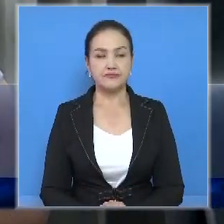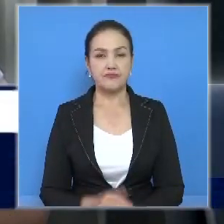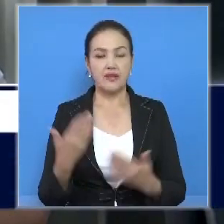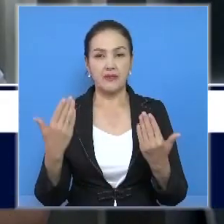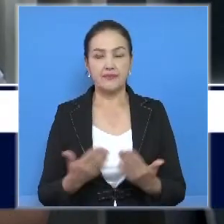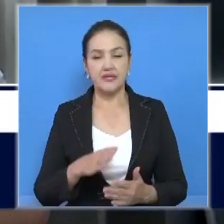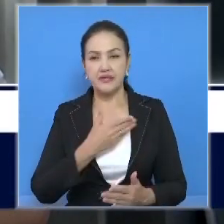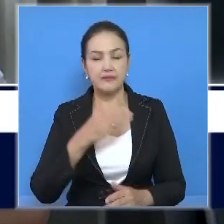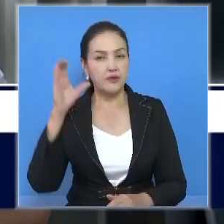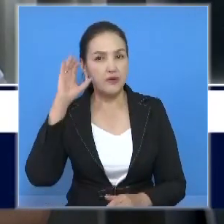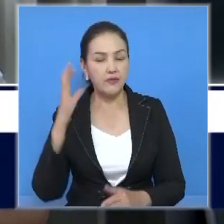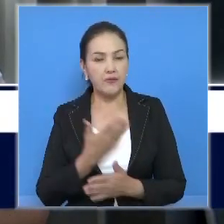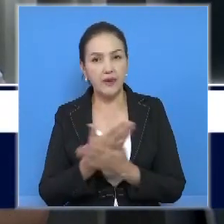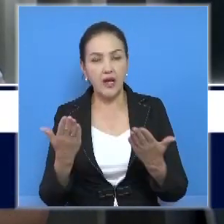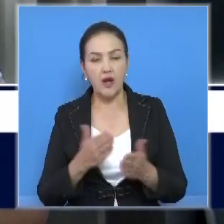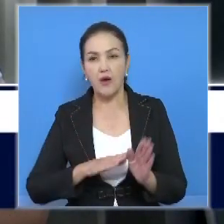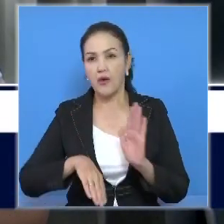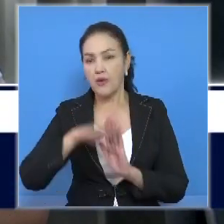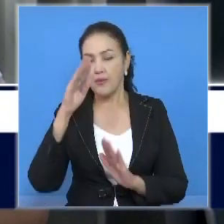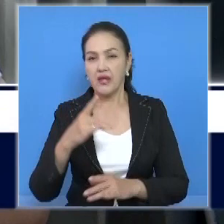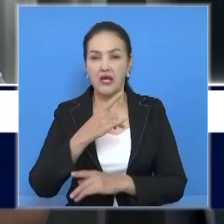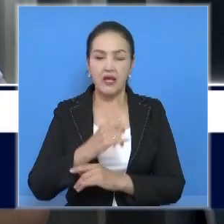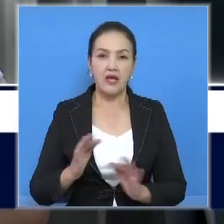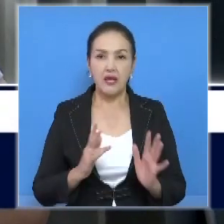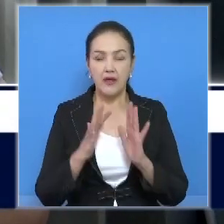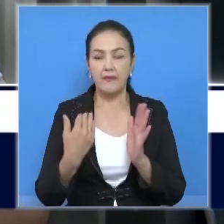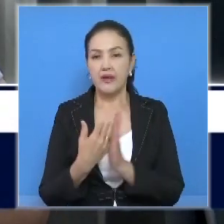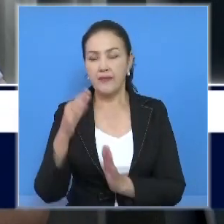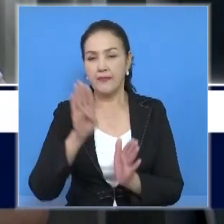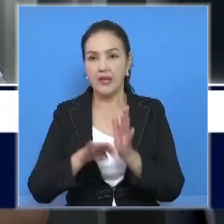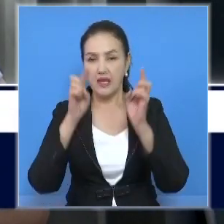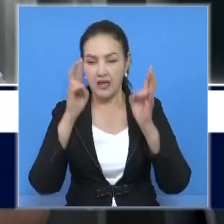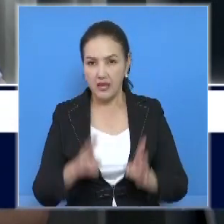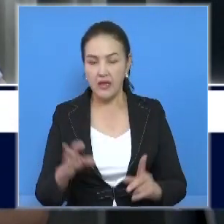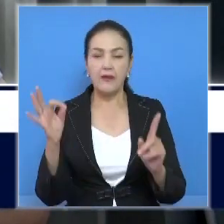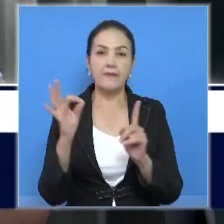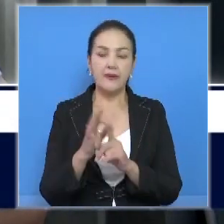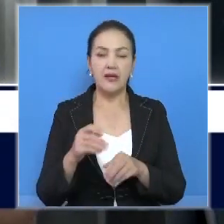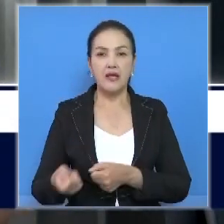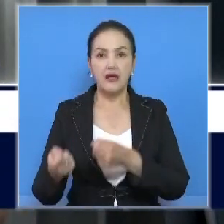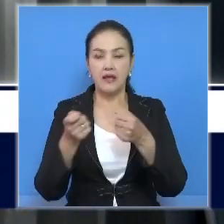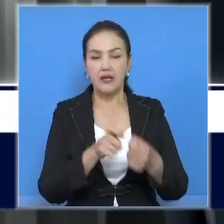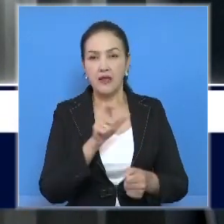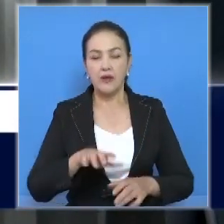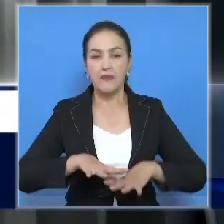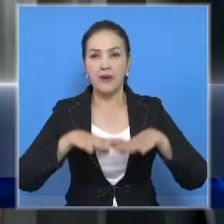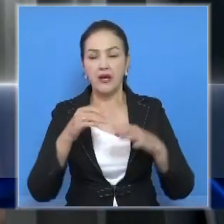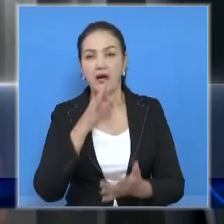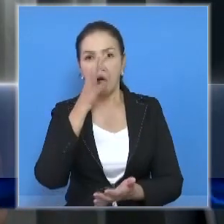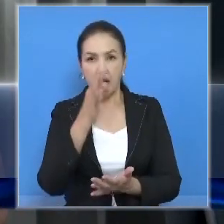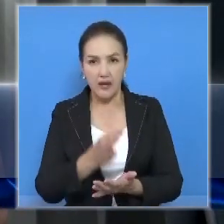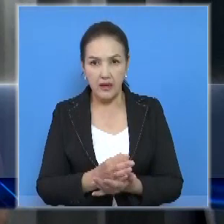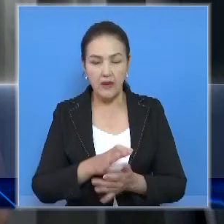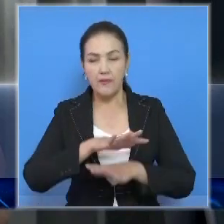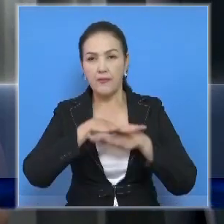Мы сегодня хотим услышать ваши предложения по улучшению работы таксопарка в целях повышения безопасности на дорогах. Перевозка людей – это большая ответственность. Сейчас